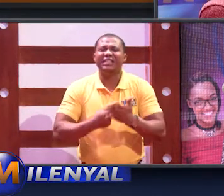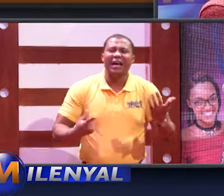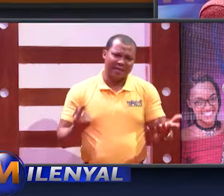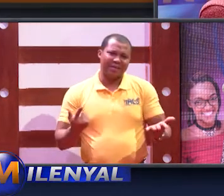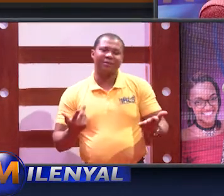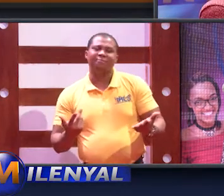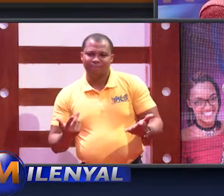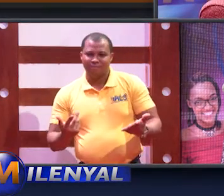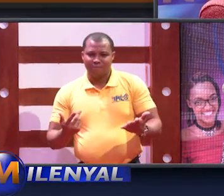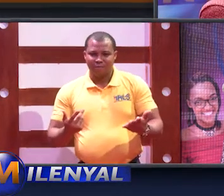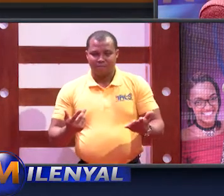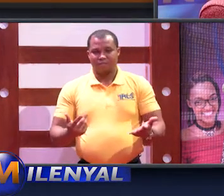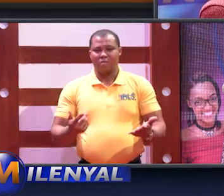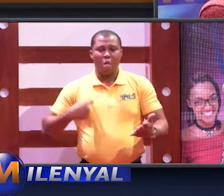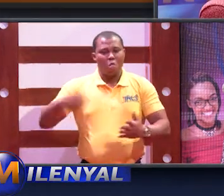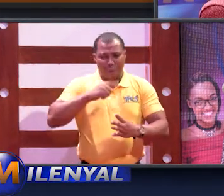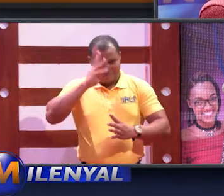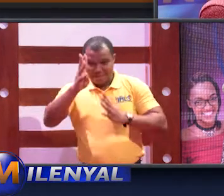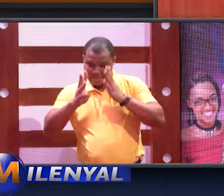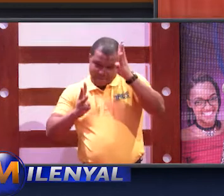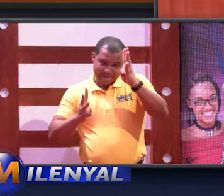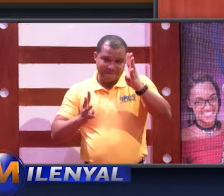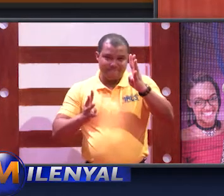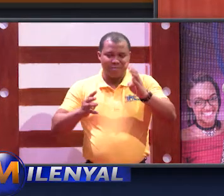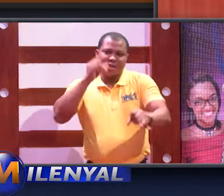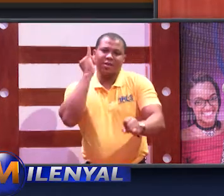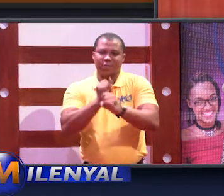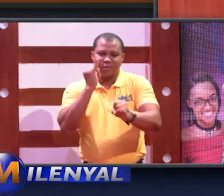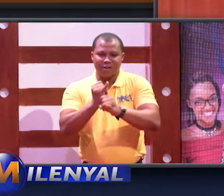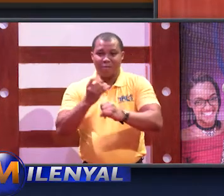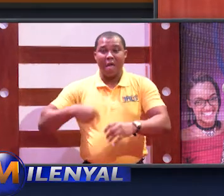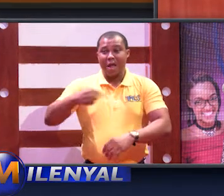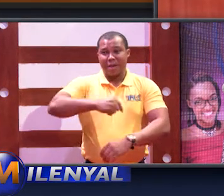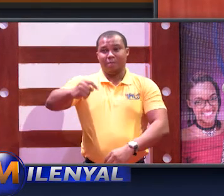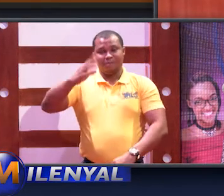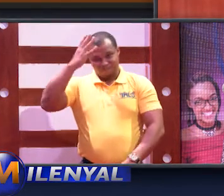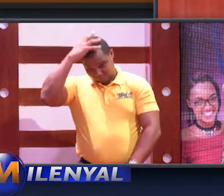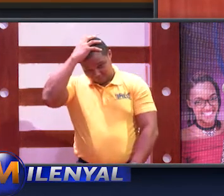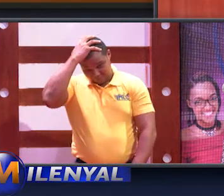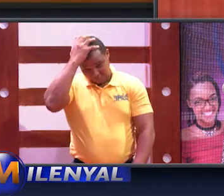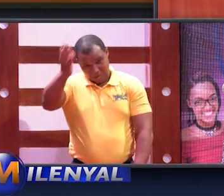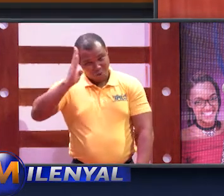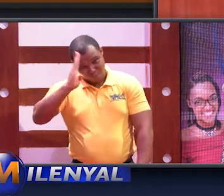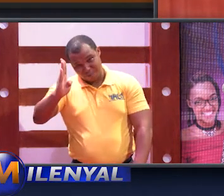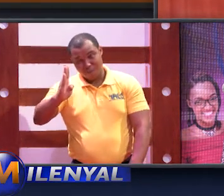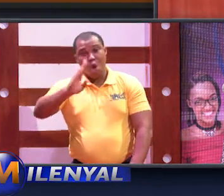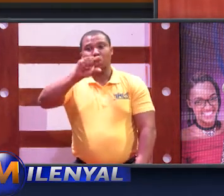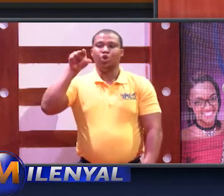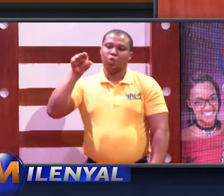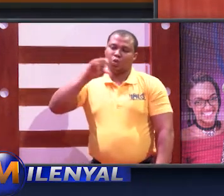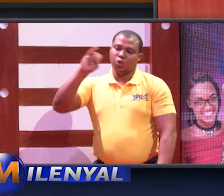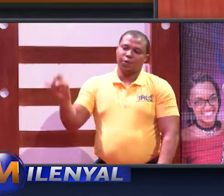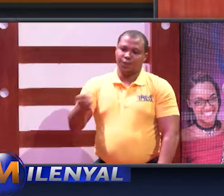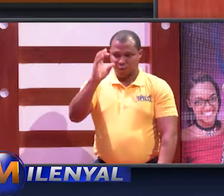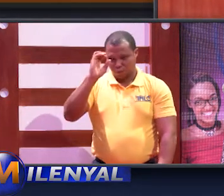vrai donc ça vient de faire que nous venons créer un institut. Et c'est ça qui fait un gros coup de chapeau pour Joanne. Joanne, donc, qui est responsable